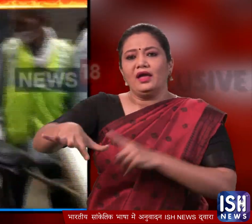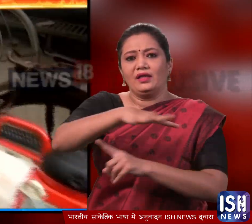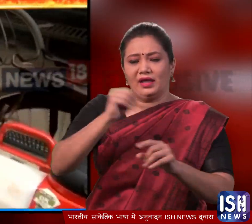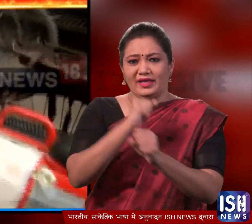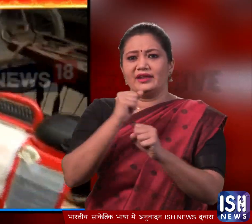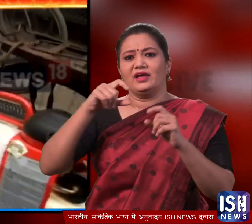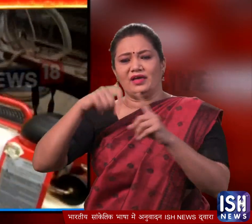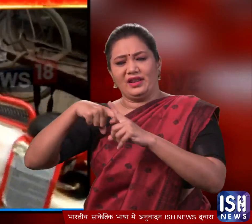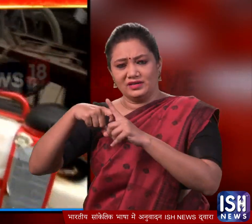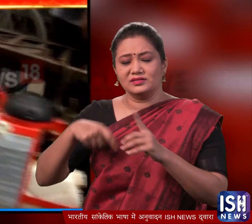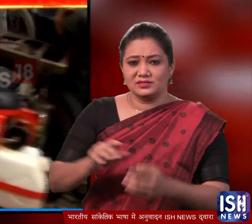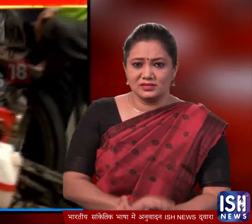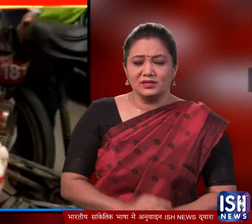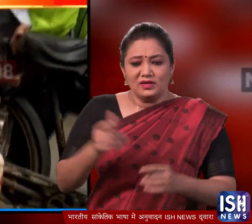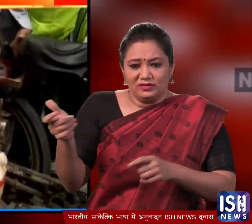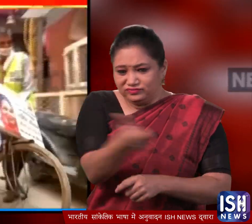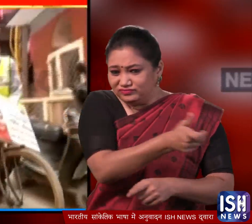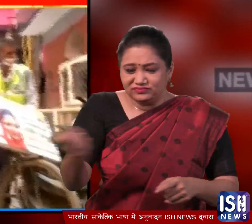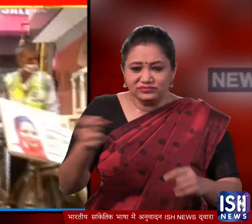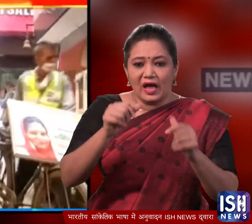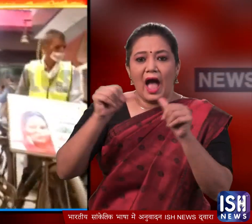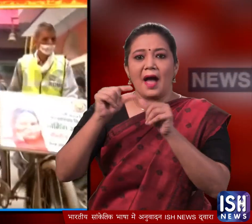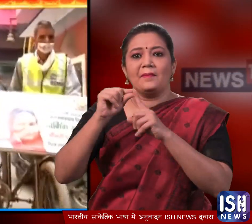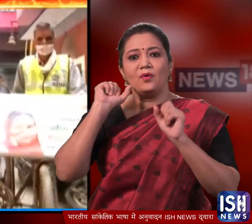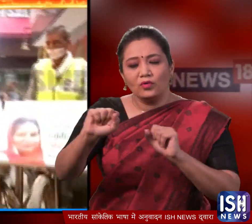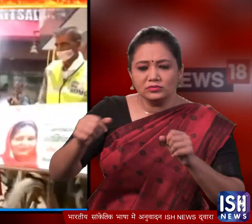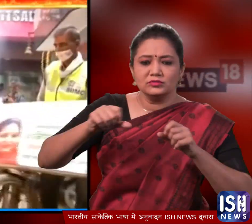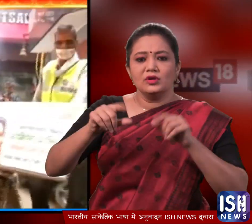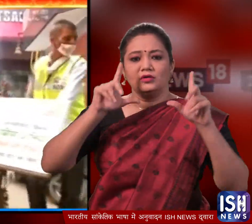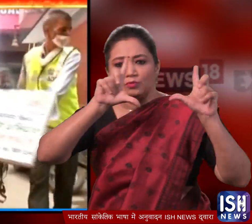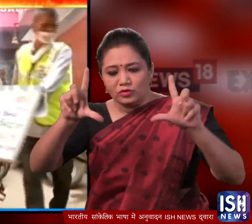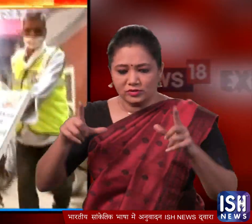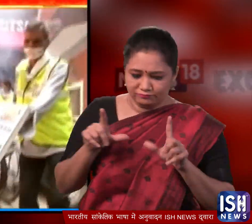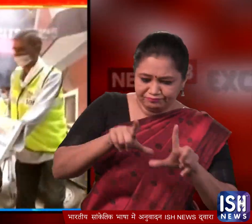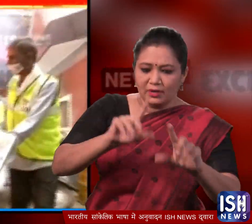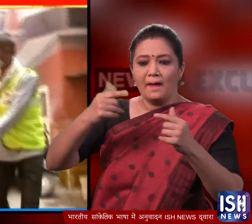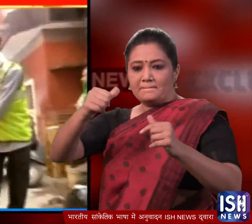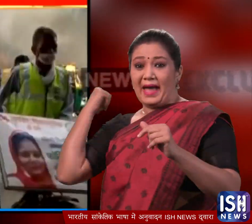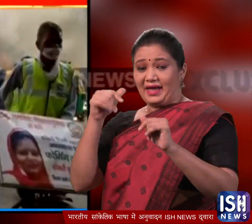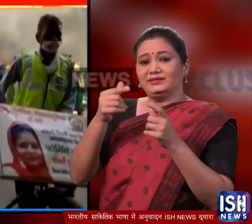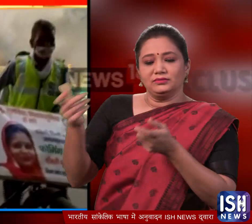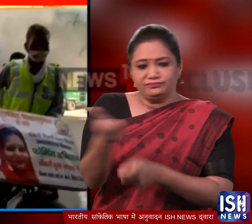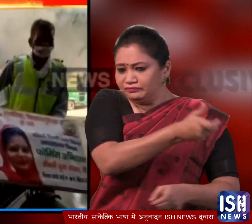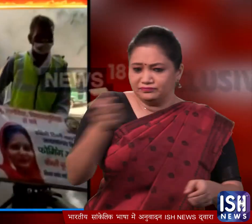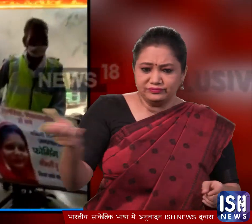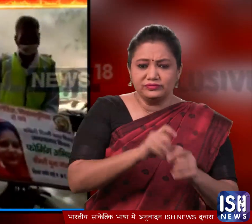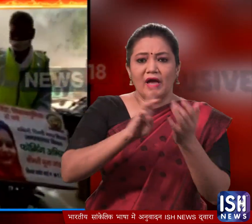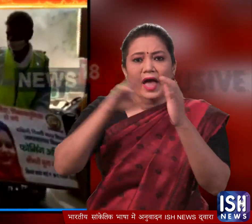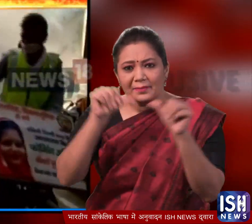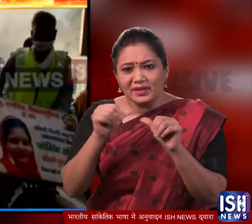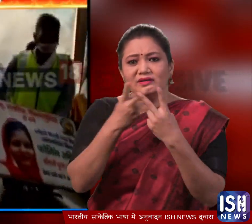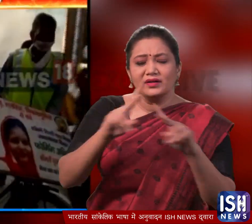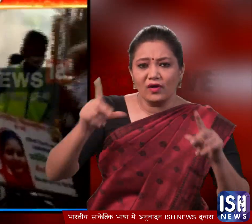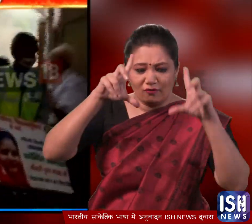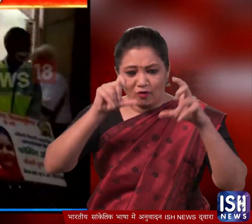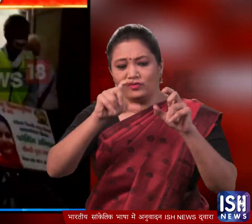दिखी, जहां धुआं उगलती फॉगिंग मशीन के आगे आगे आम आदमी पार्टी के कार्यकर्ता एक पोस्टर लेकर चलते दिखाई दिए। इलाके के विधायक और पार्षद